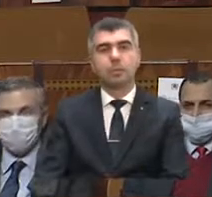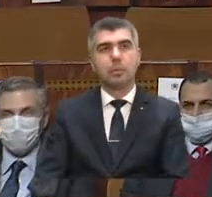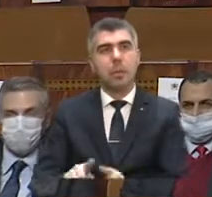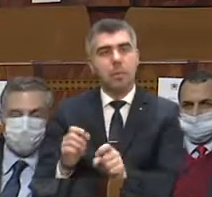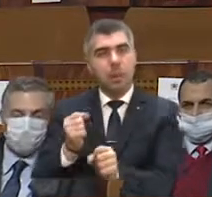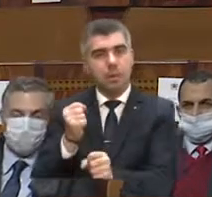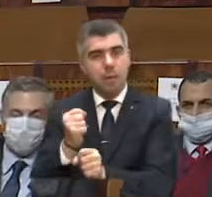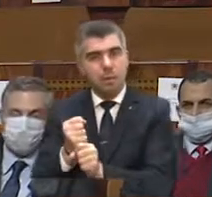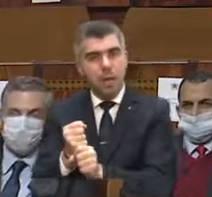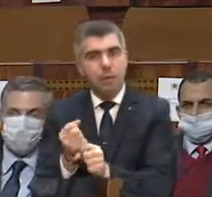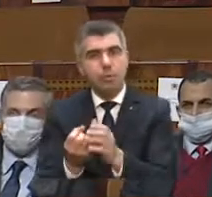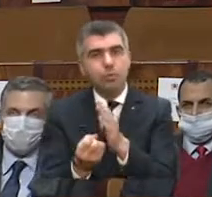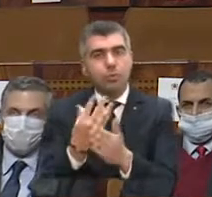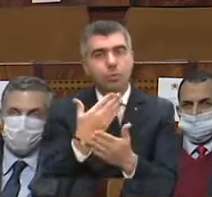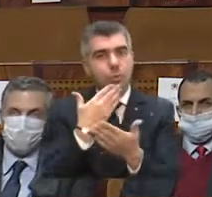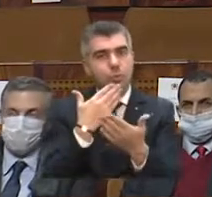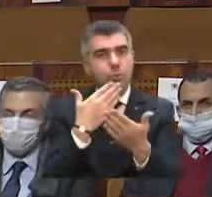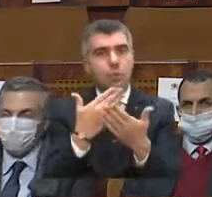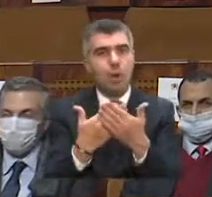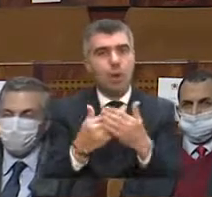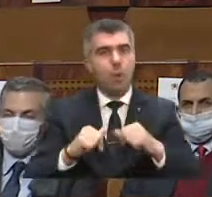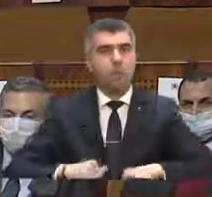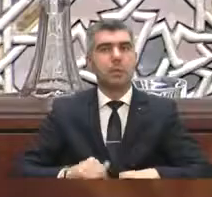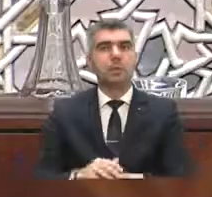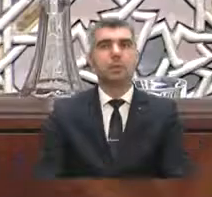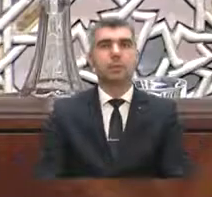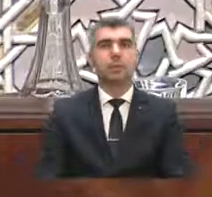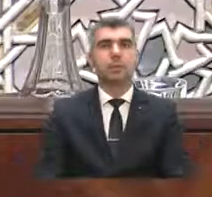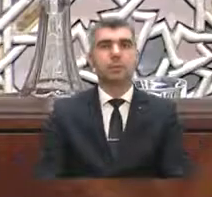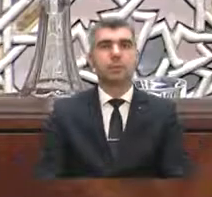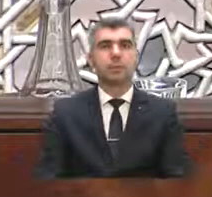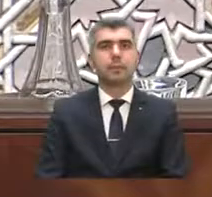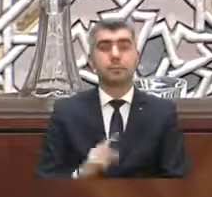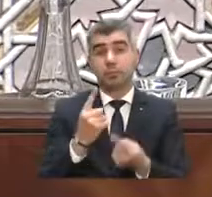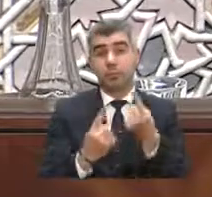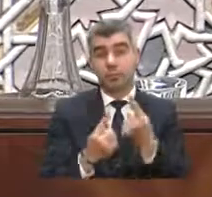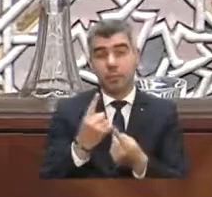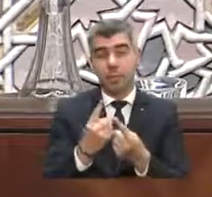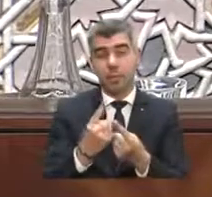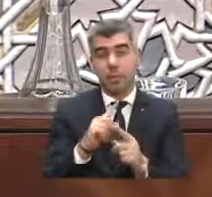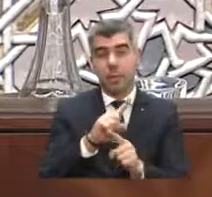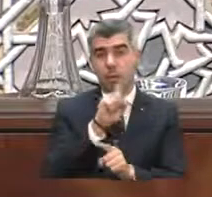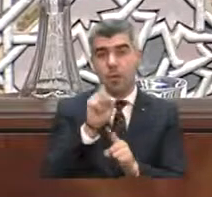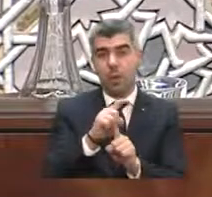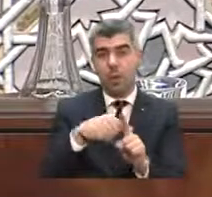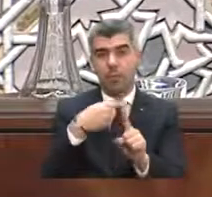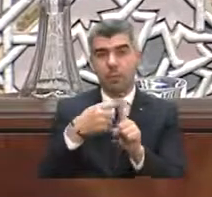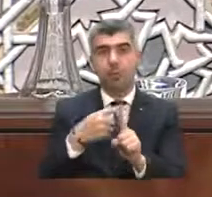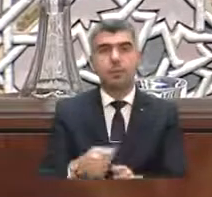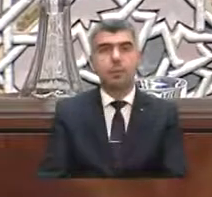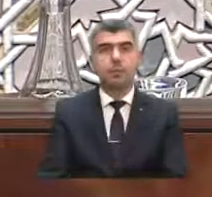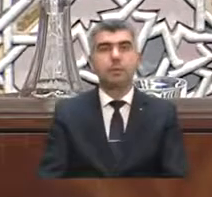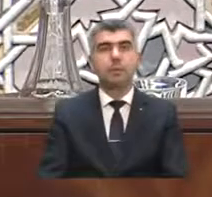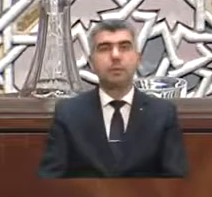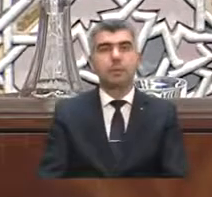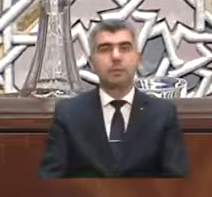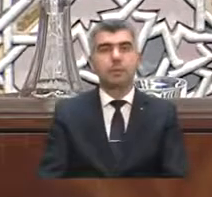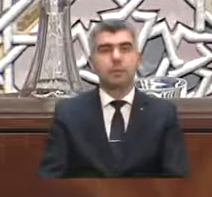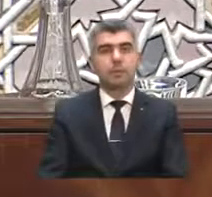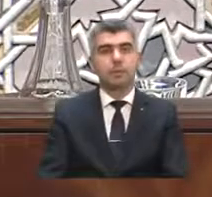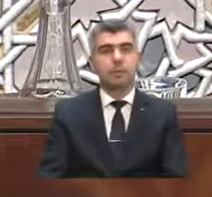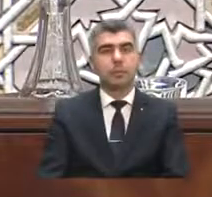تشغيل جديد. شكرا سيد النائب. شكرا سيد النائب. هل من تعقيب آخر إضافي آخر؟ تفضل سيد